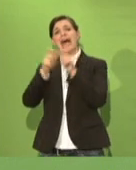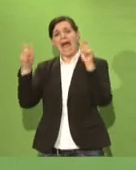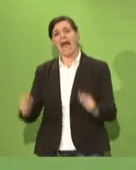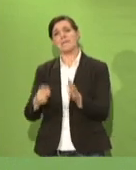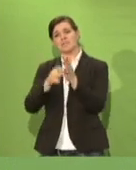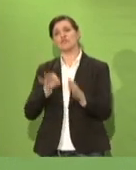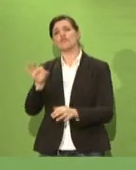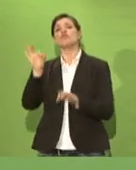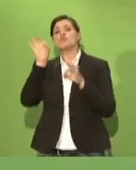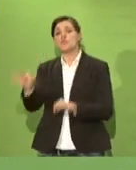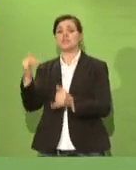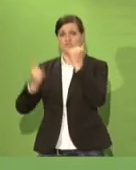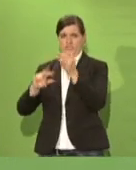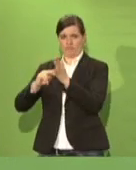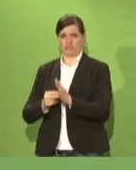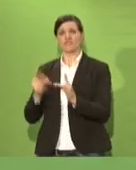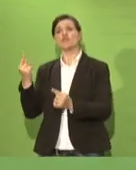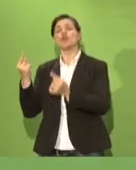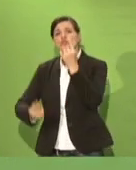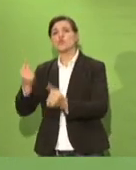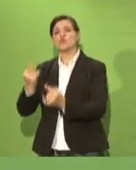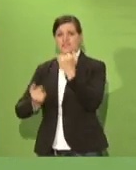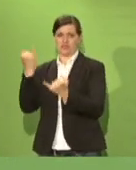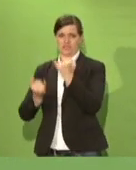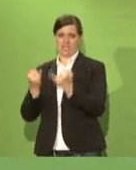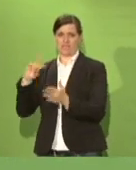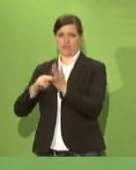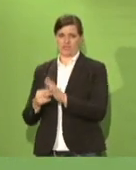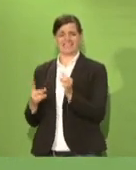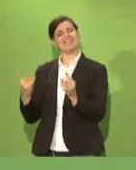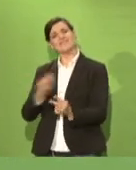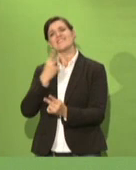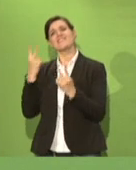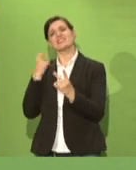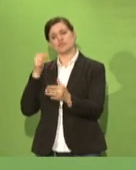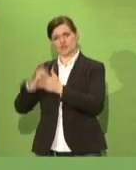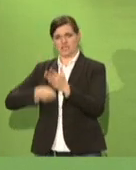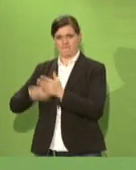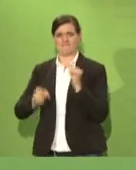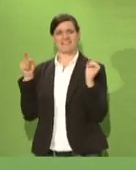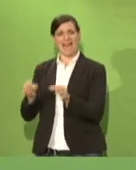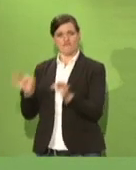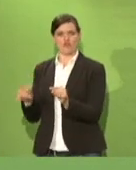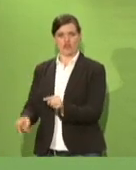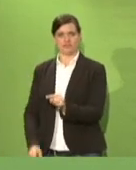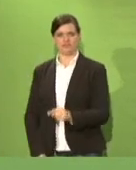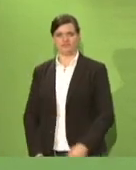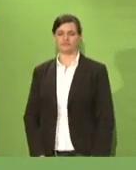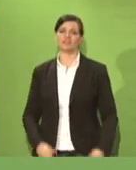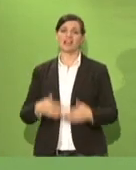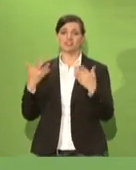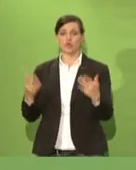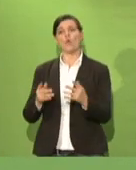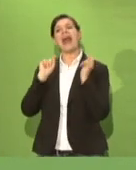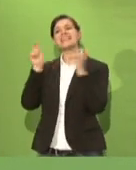gute Industriepolitik, für grüne Industriepolitik. Das ist das, was der Antrag ausdrücken will.